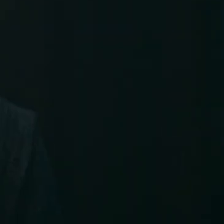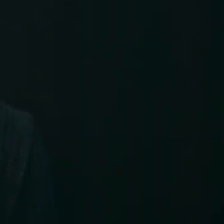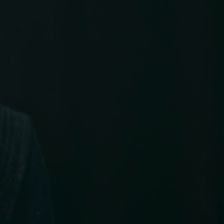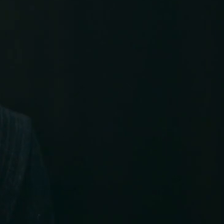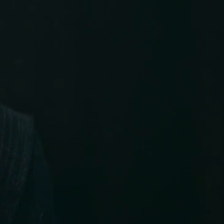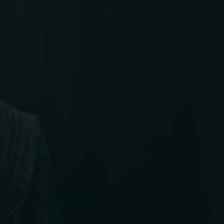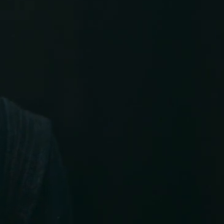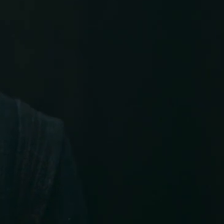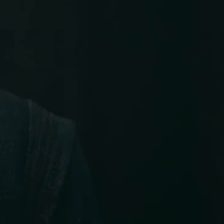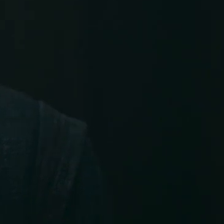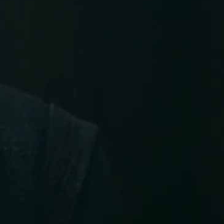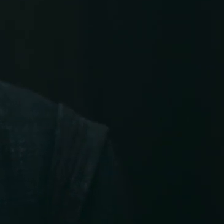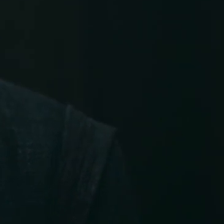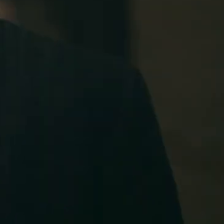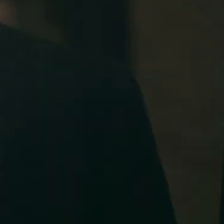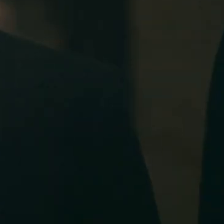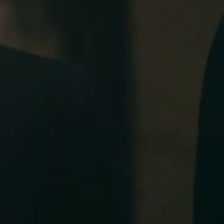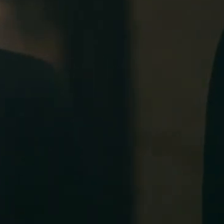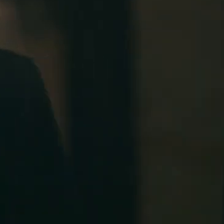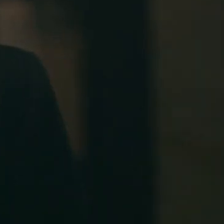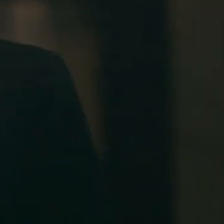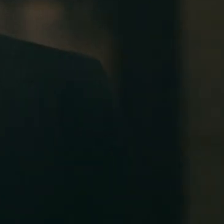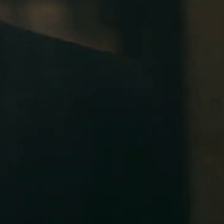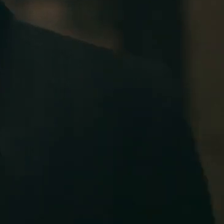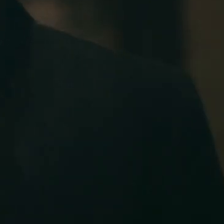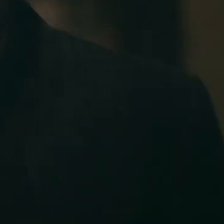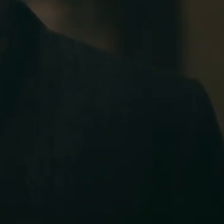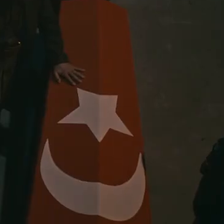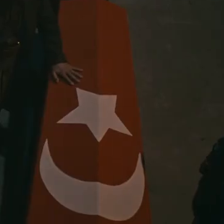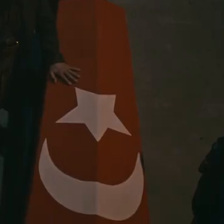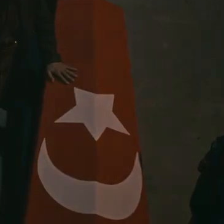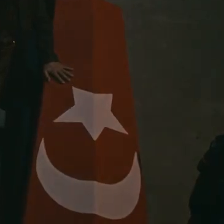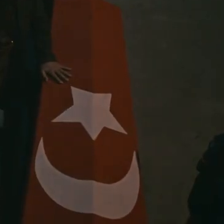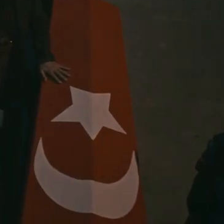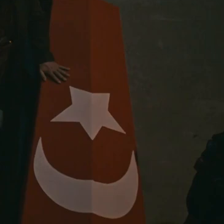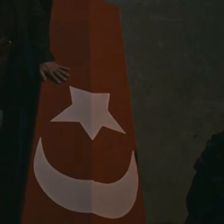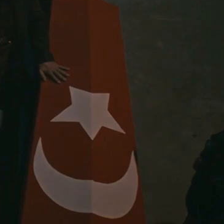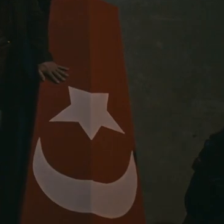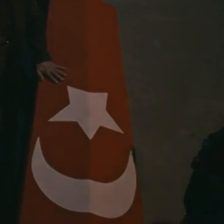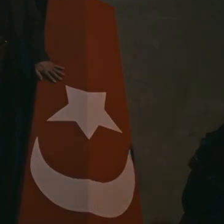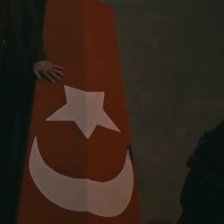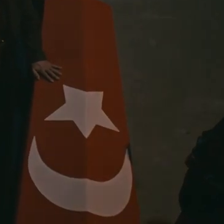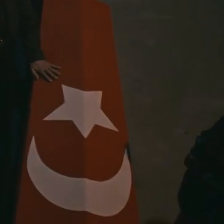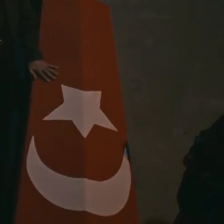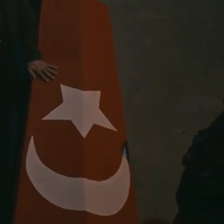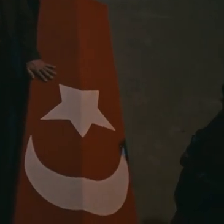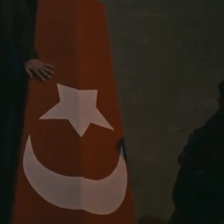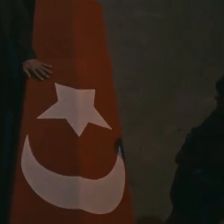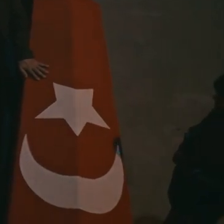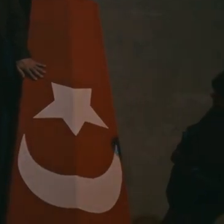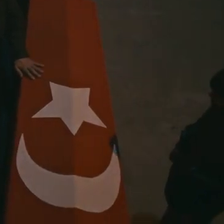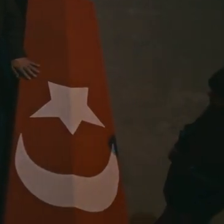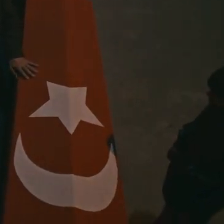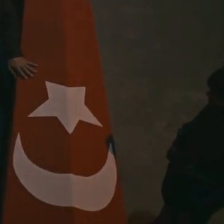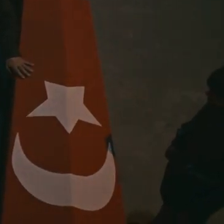gözleri yaşlı. Geride duran Ömer ağır adımlarla